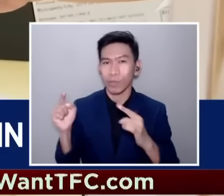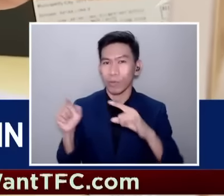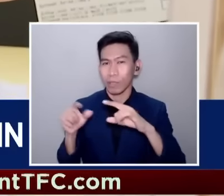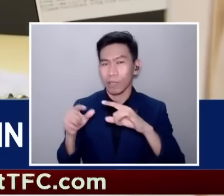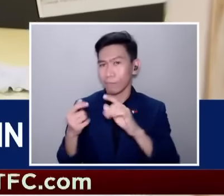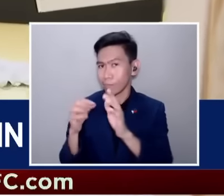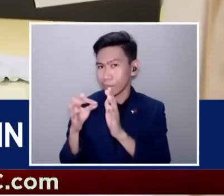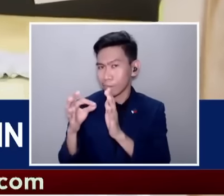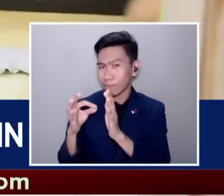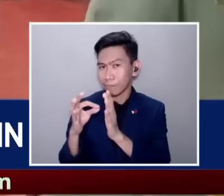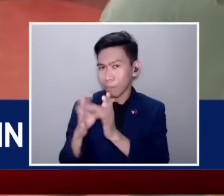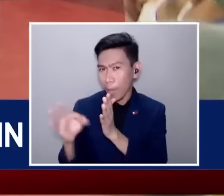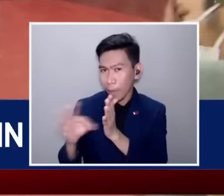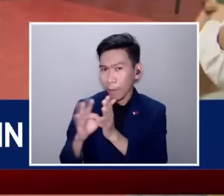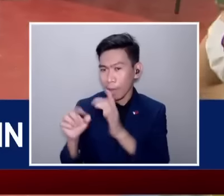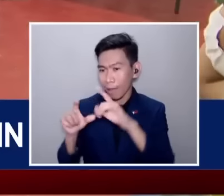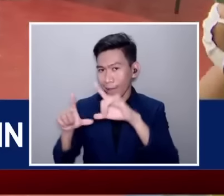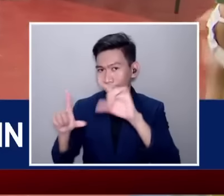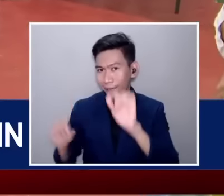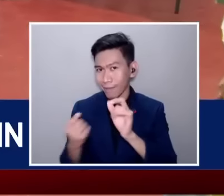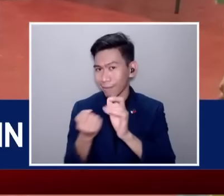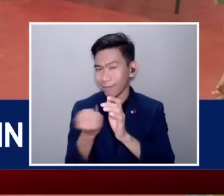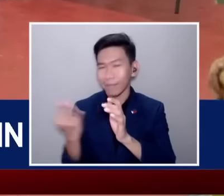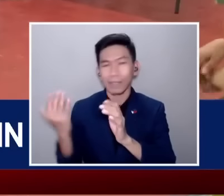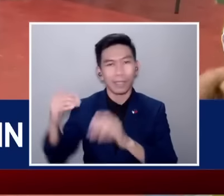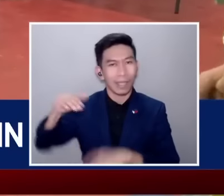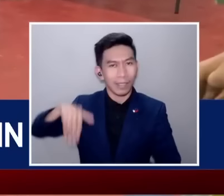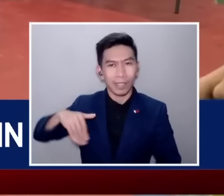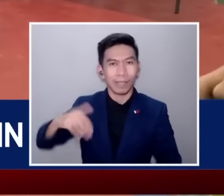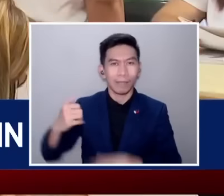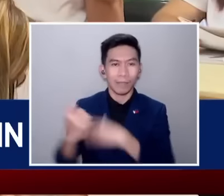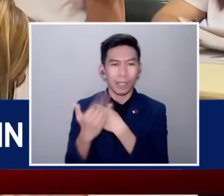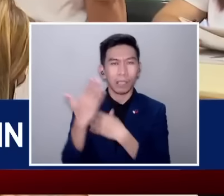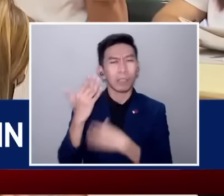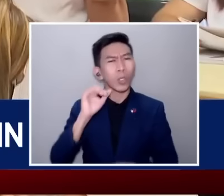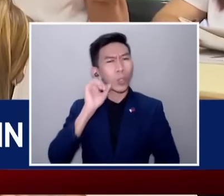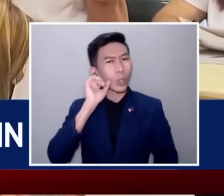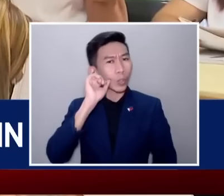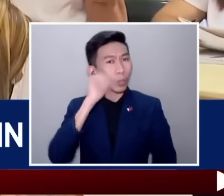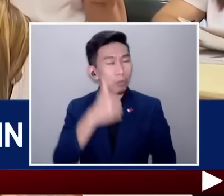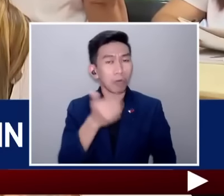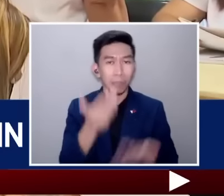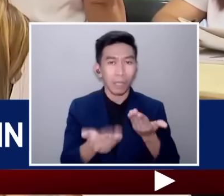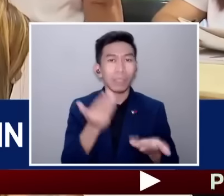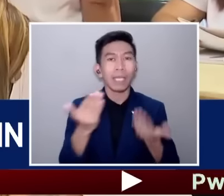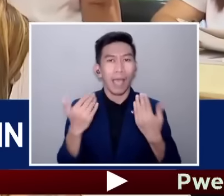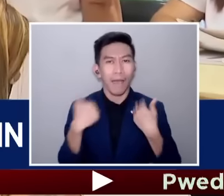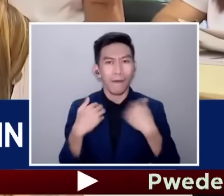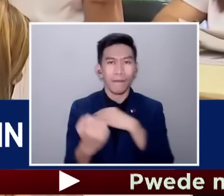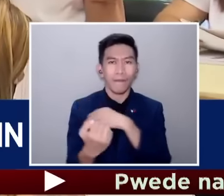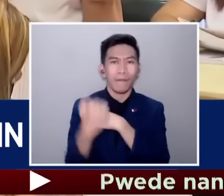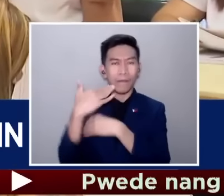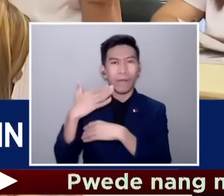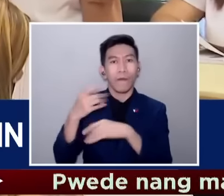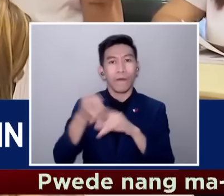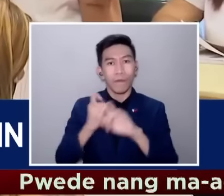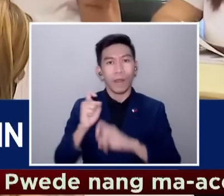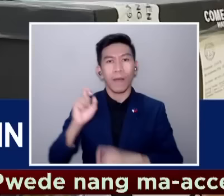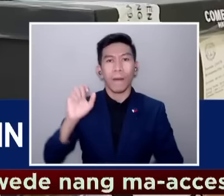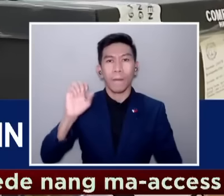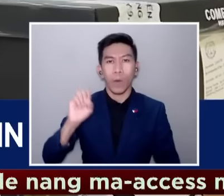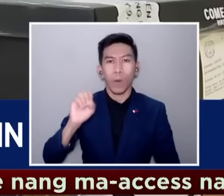Kaya, sinuspend po muna natin. Baka po sakaling bukas, may darating na, lalo na po yung galing sa overseas voting o yung